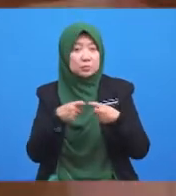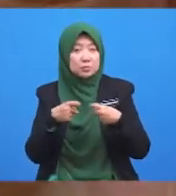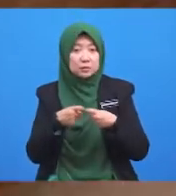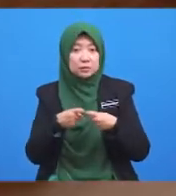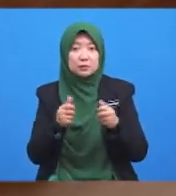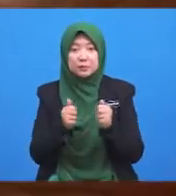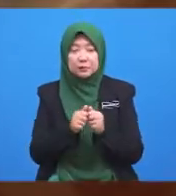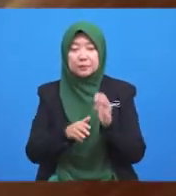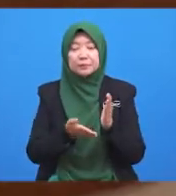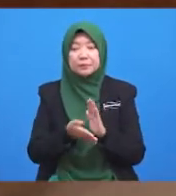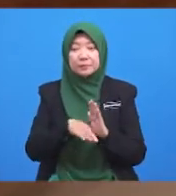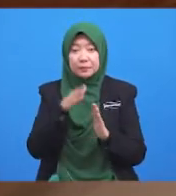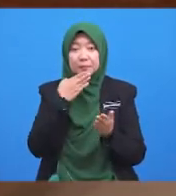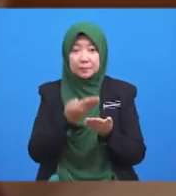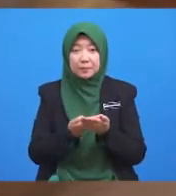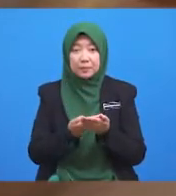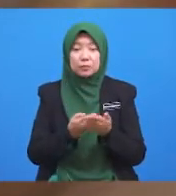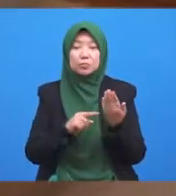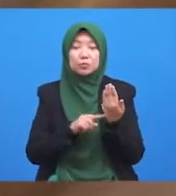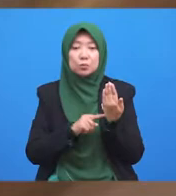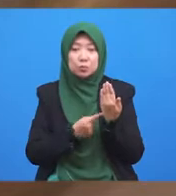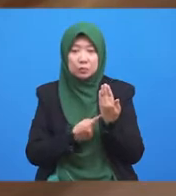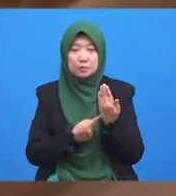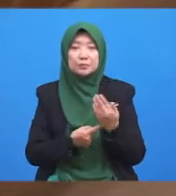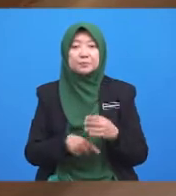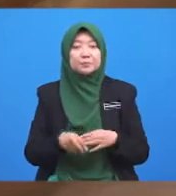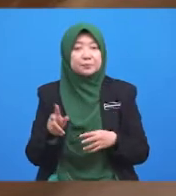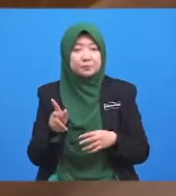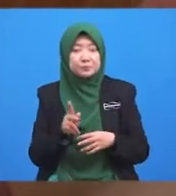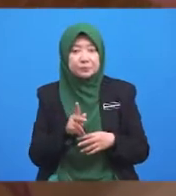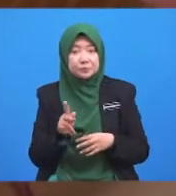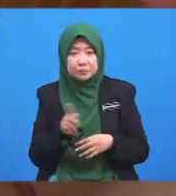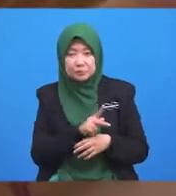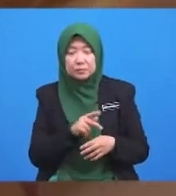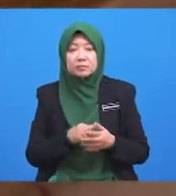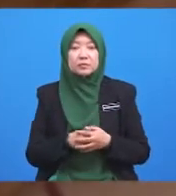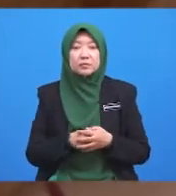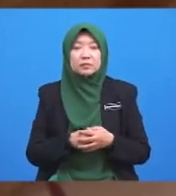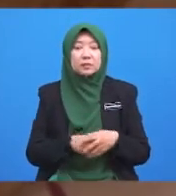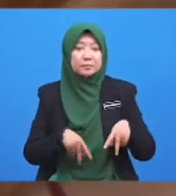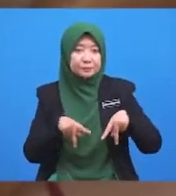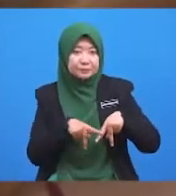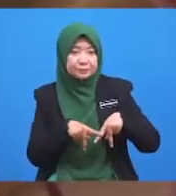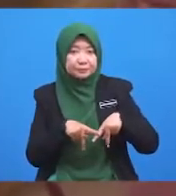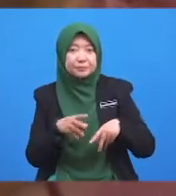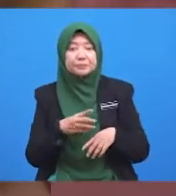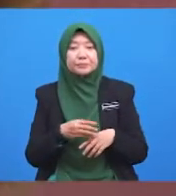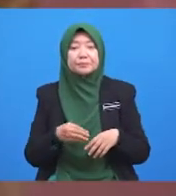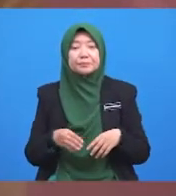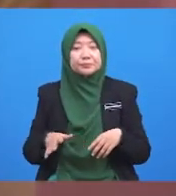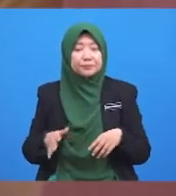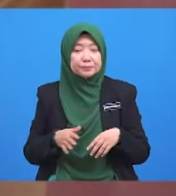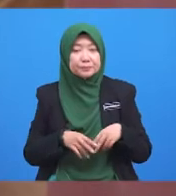Mulakan pada kaki kiri bahagian belakang dan bahagian hadapan. iaitu bahagian peha dan betis